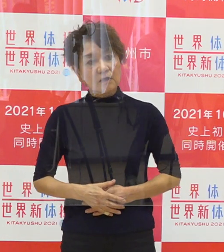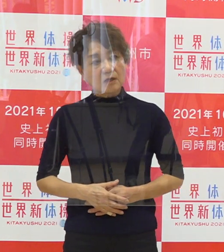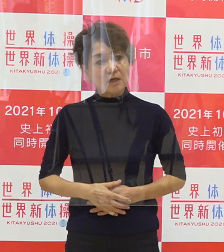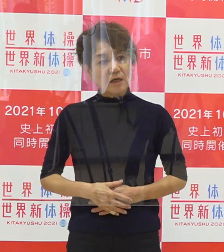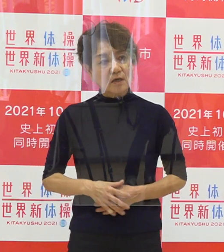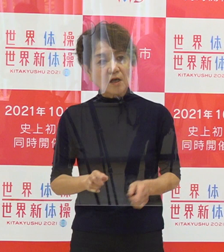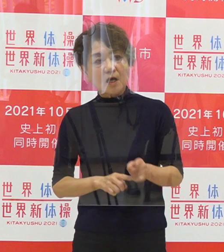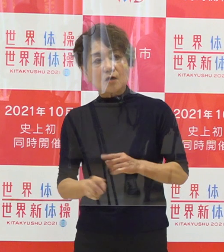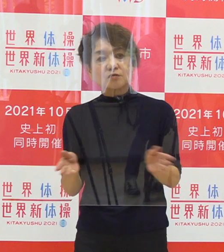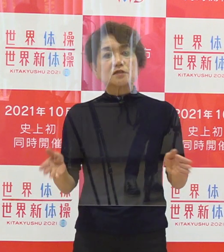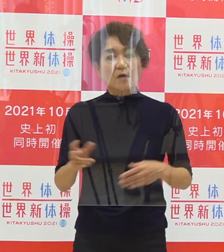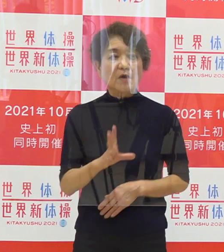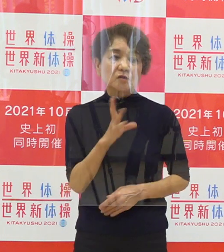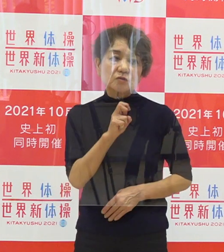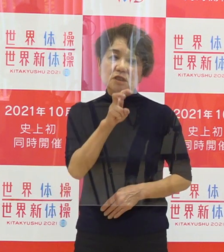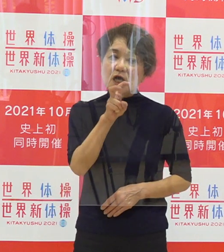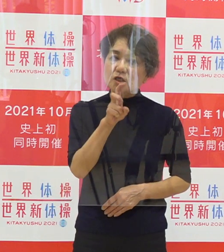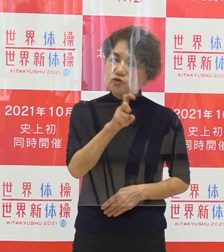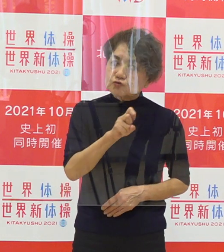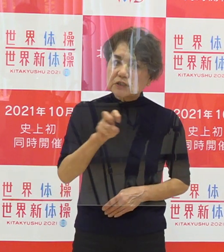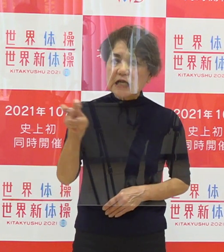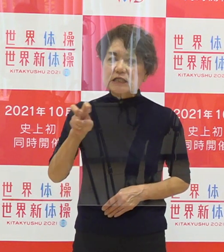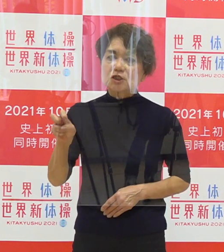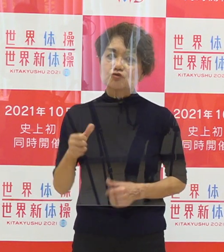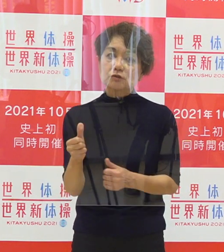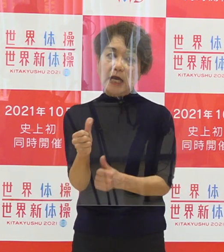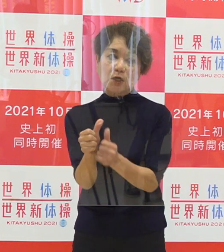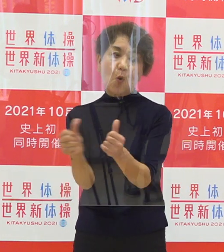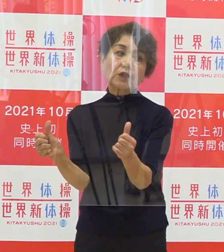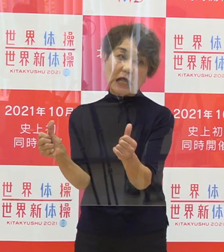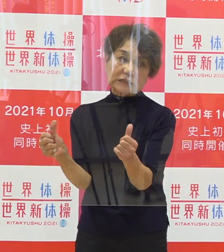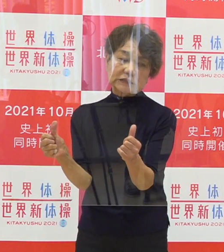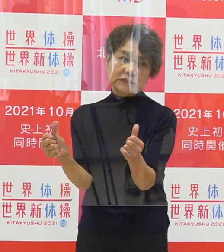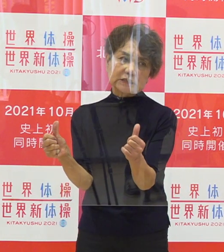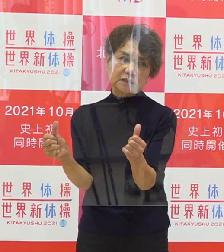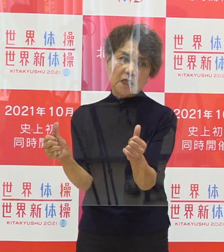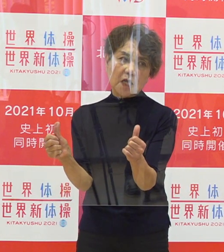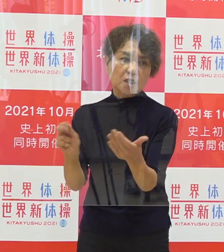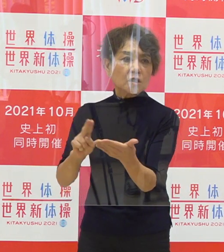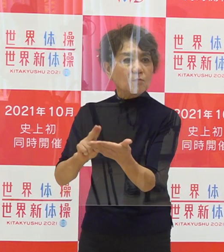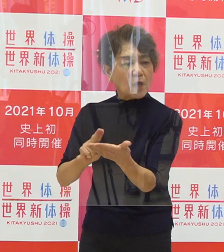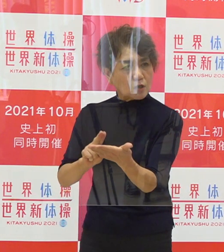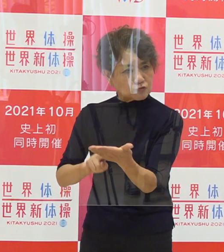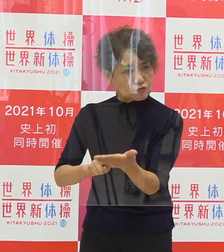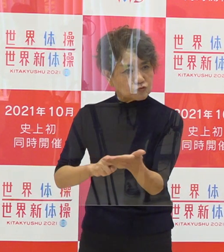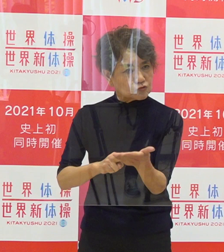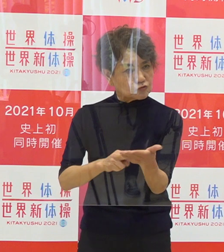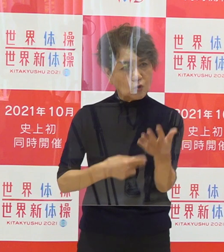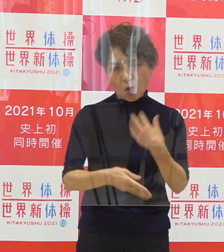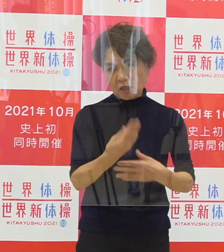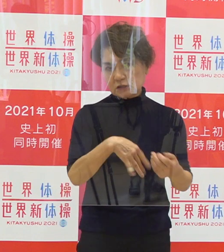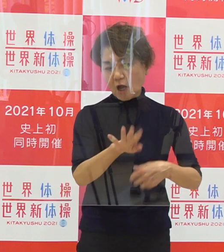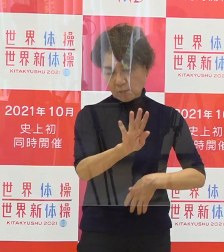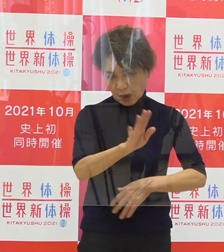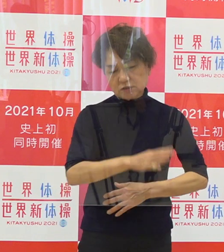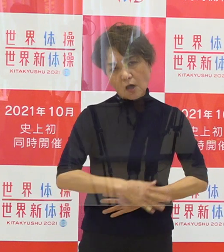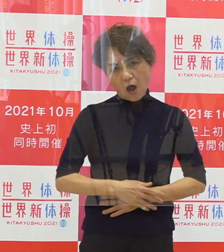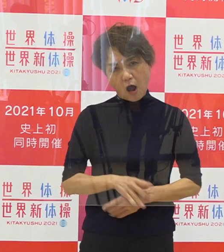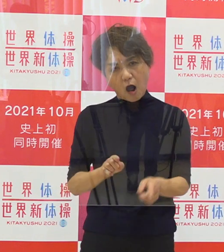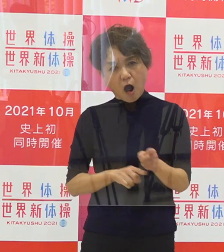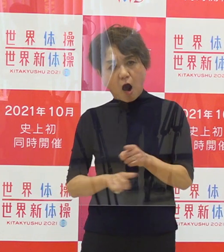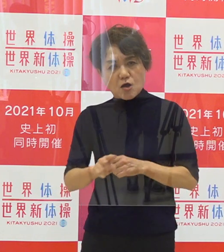先枠を10代、20代男性に設定する、10代、20代男性に設定するってあるんですけれども、これ、優先枠というの